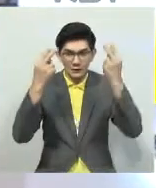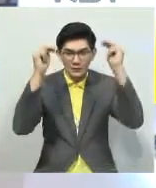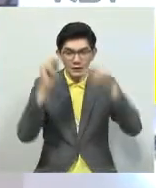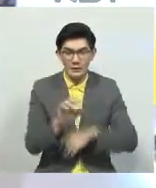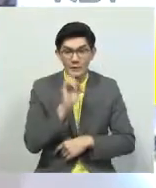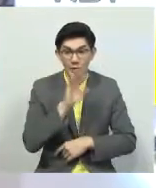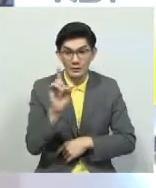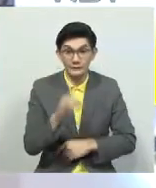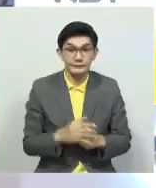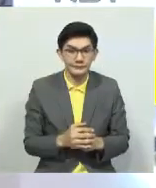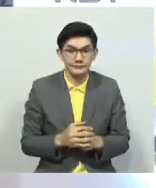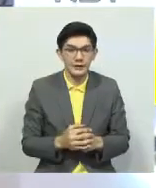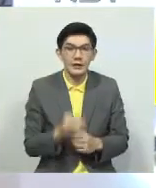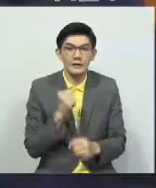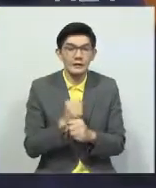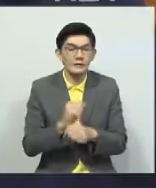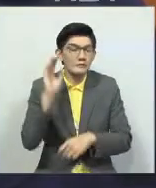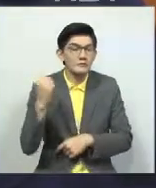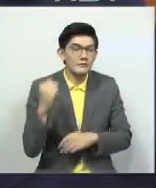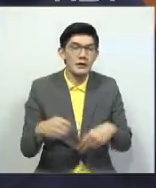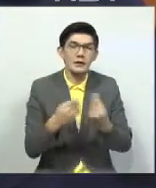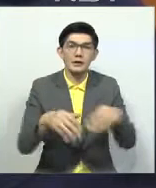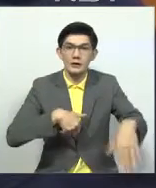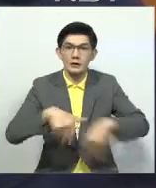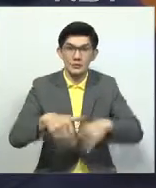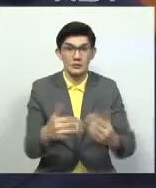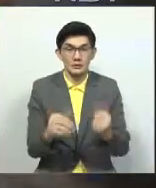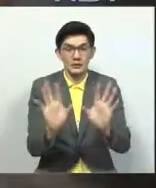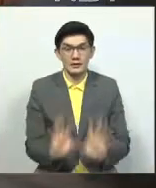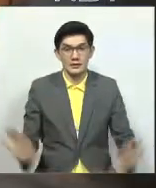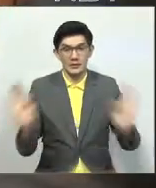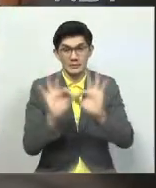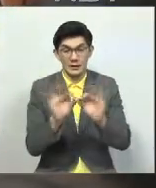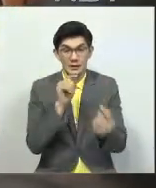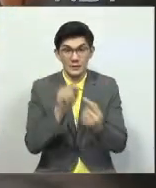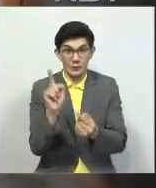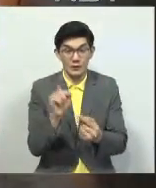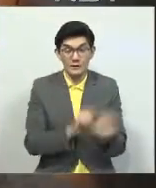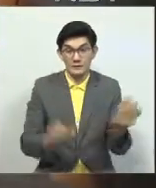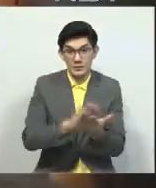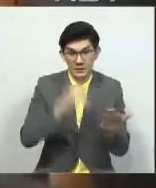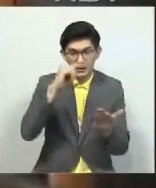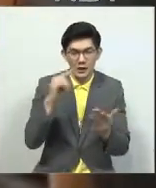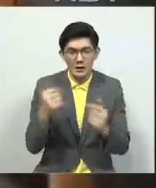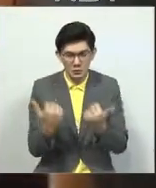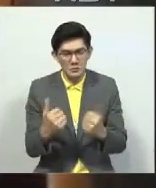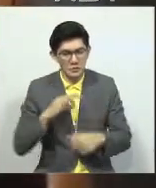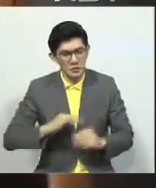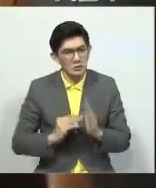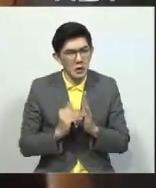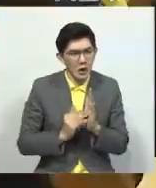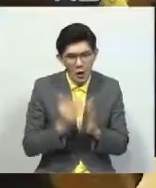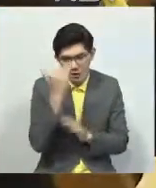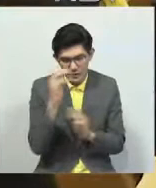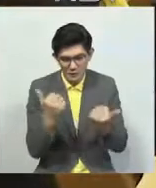มนตรียังบอกด้วยนะคะว่าการสร้างความเชื่อมั่นให้กับประชาชนนั้นเป็นสิ่งสำคัญในช่วงที่ประเทศกำลังอ่อนไหวเพรา